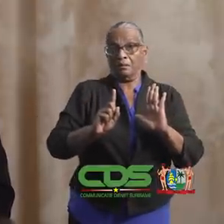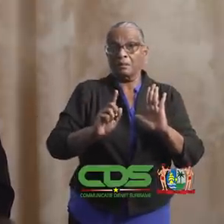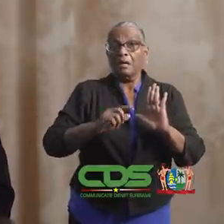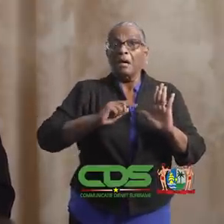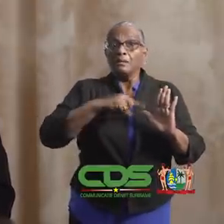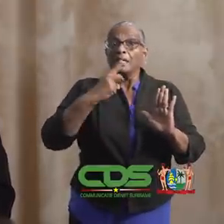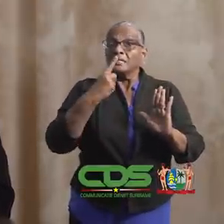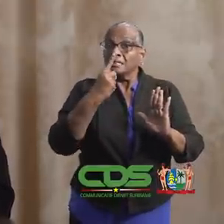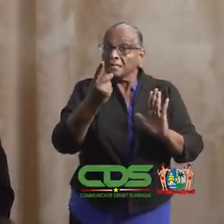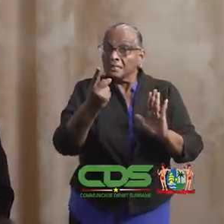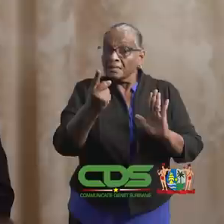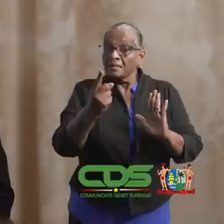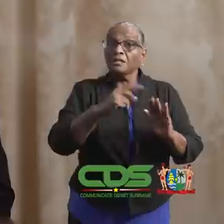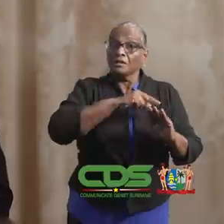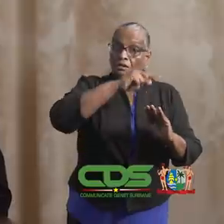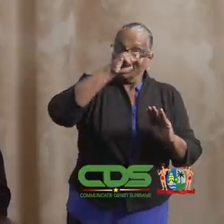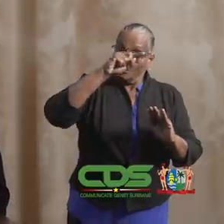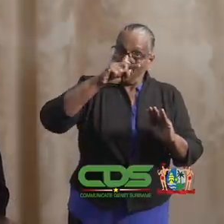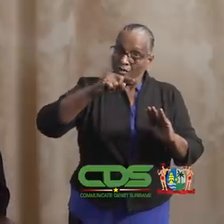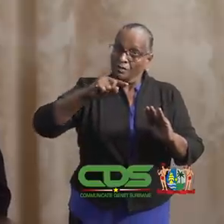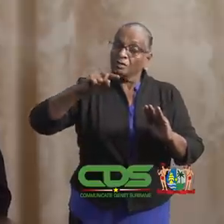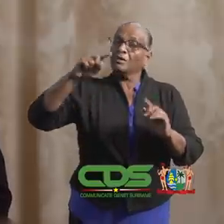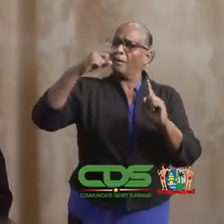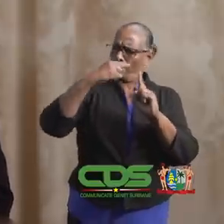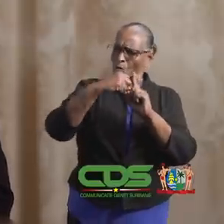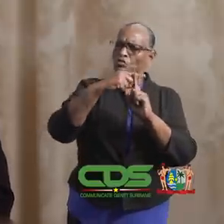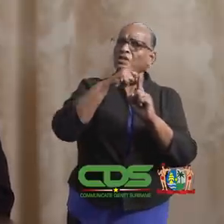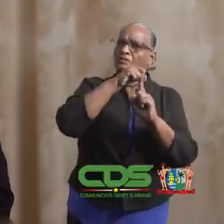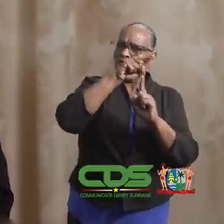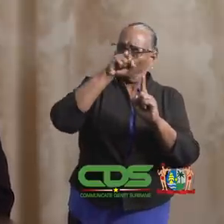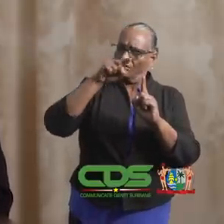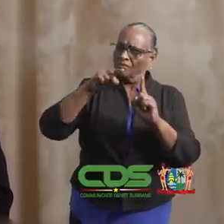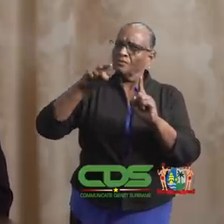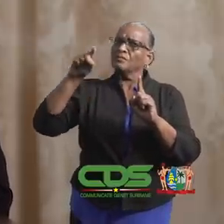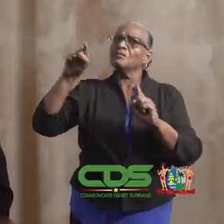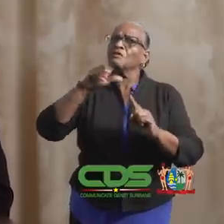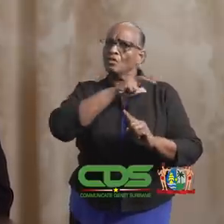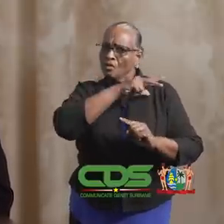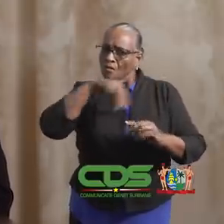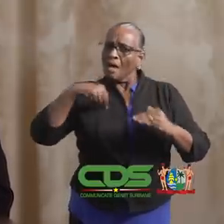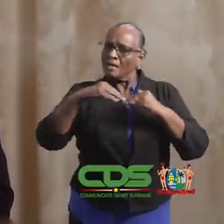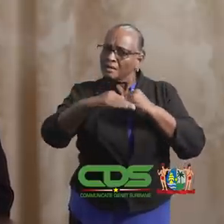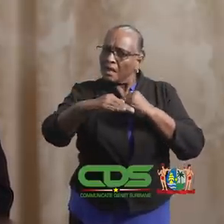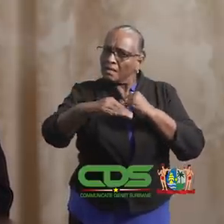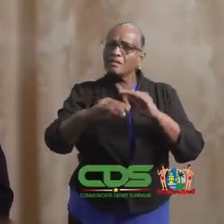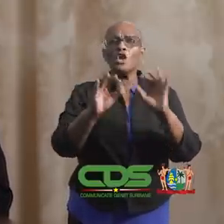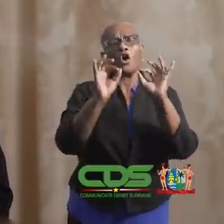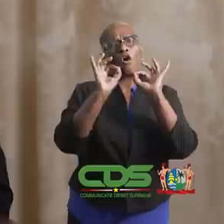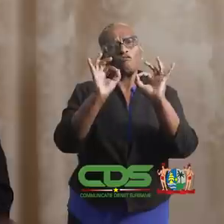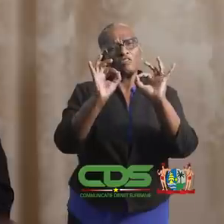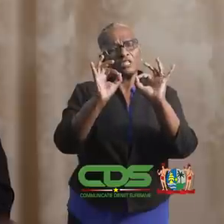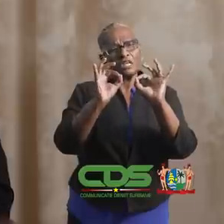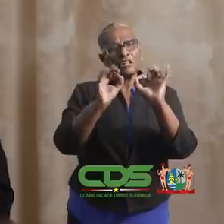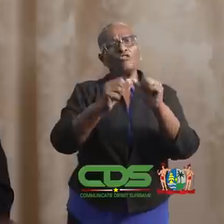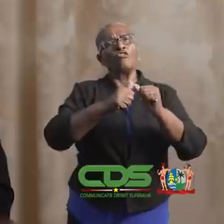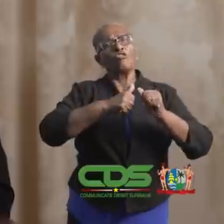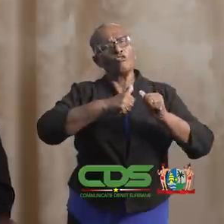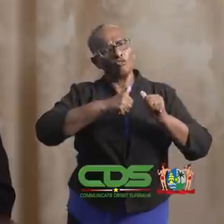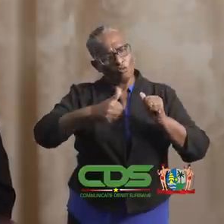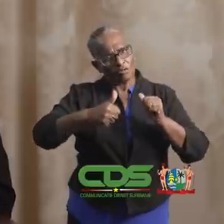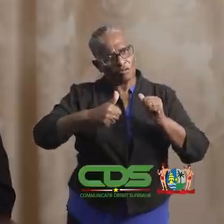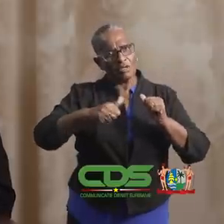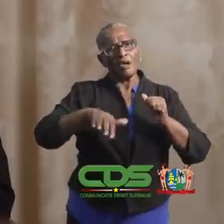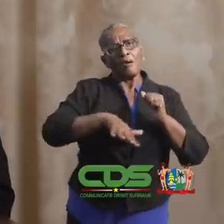u ziet, vertoont de curve nog steeds een positief beeld. We zijn als land nu officieel geclassificeerd als een